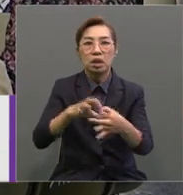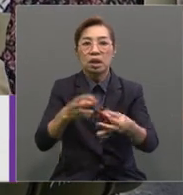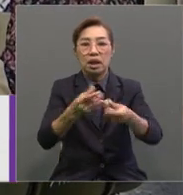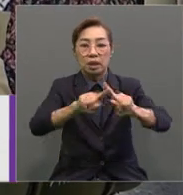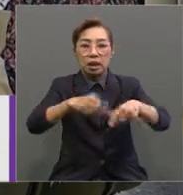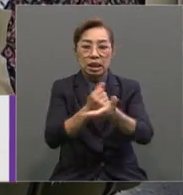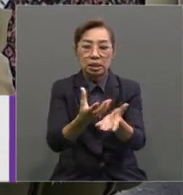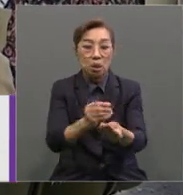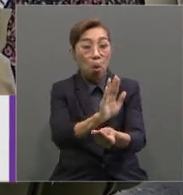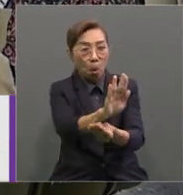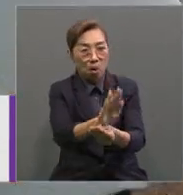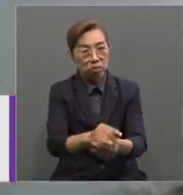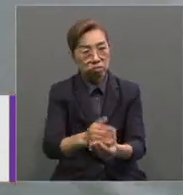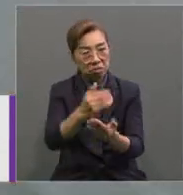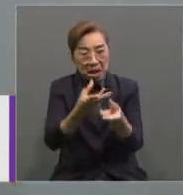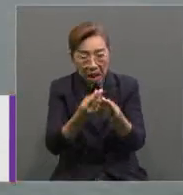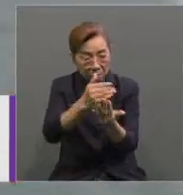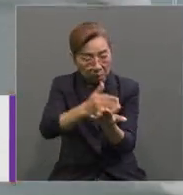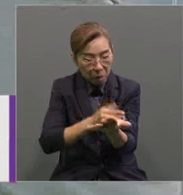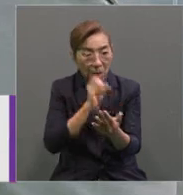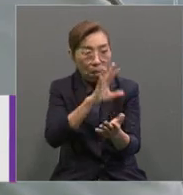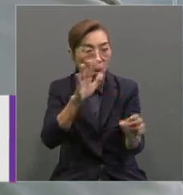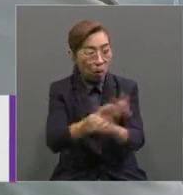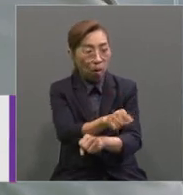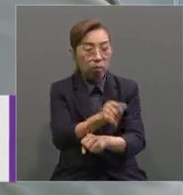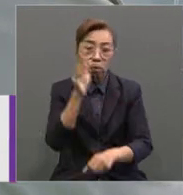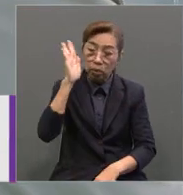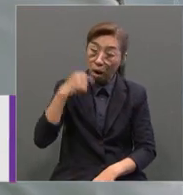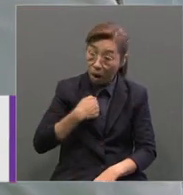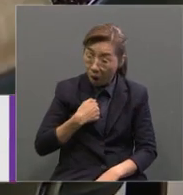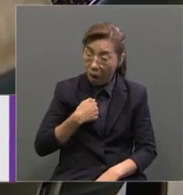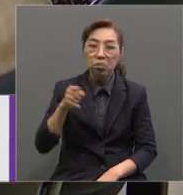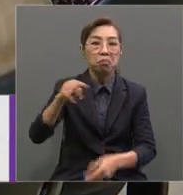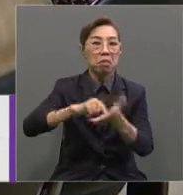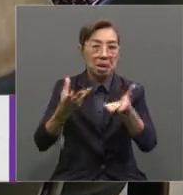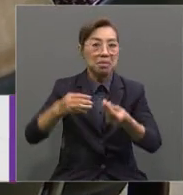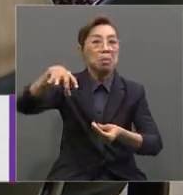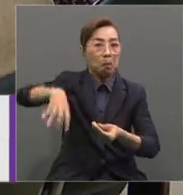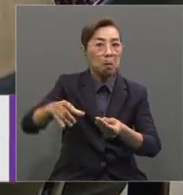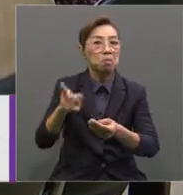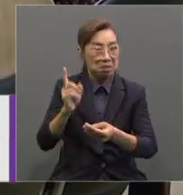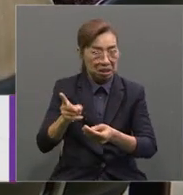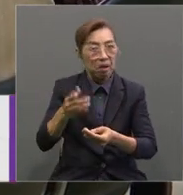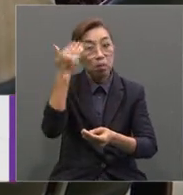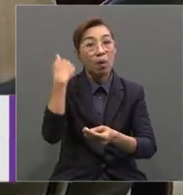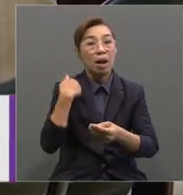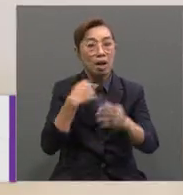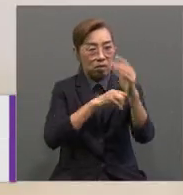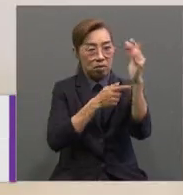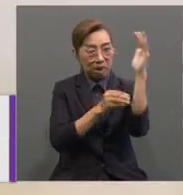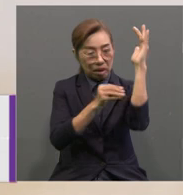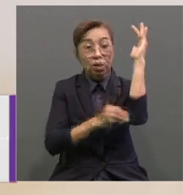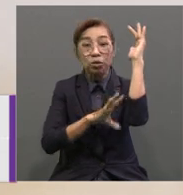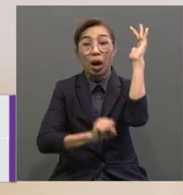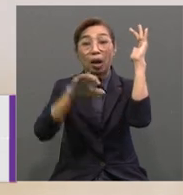ที่ดินของผู้เสียหายได้ครบถ้วนเลยค่ะผู้เสียหายก็เลยหลงเชื่อว่าเป็นเจ้าหน้าที่จากกรมที่ดินตัวจริงที่โทรมาค่ะ